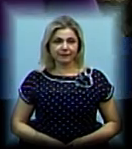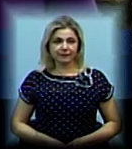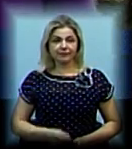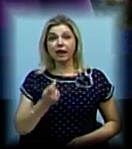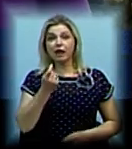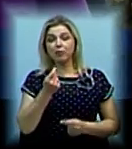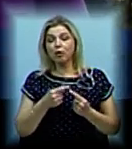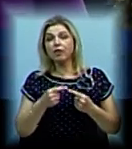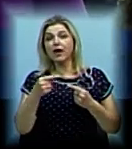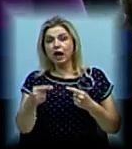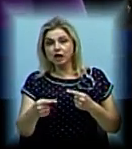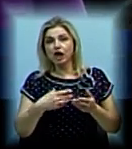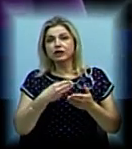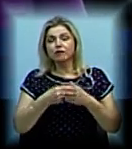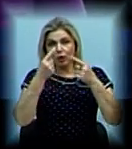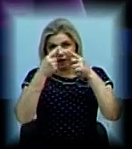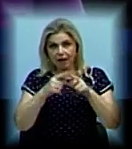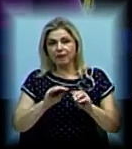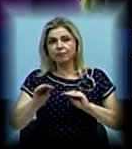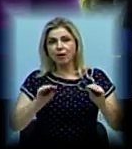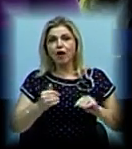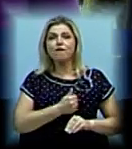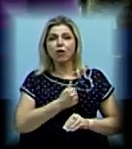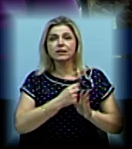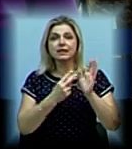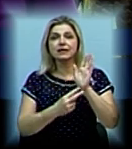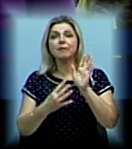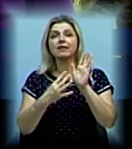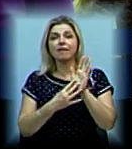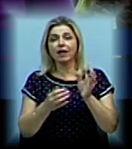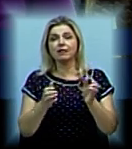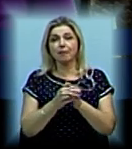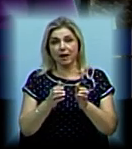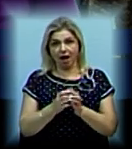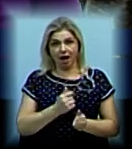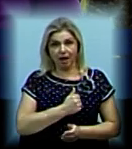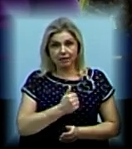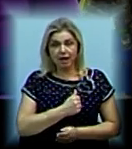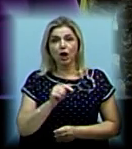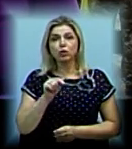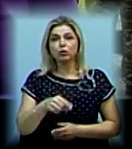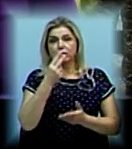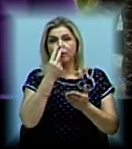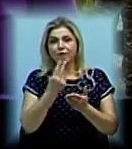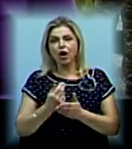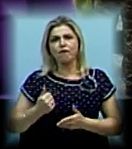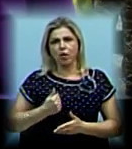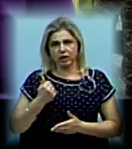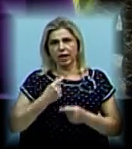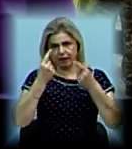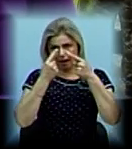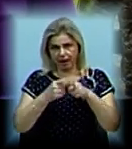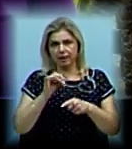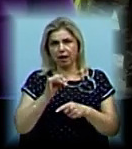Трохи далі свою техніку розмістили військові 79-ї окремої десантно-штурмової бригади. Тут представлена бойова техніка